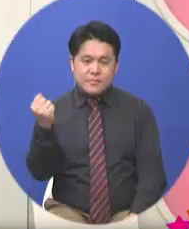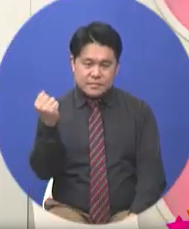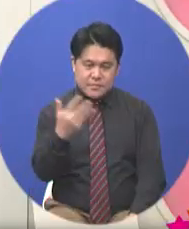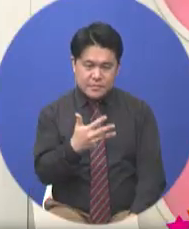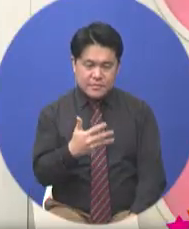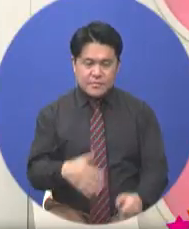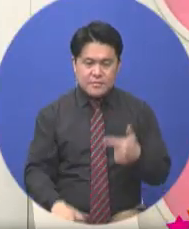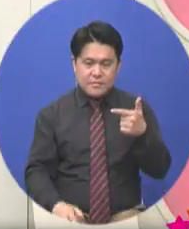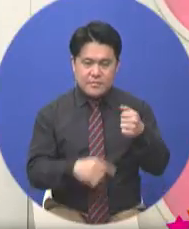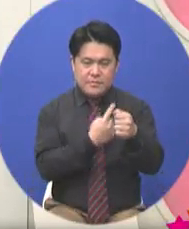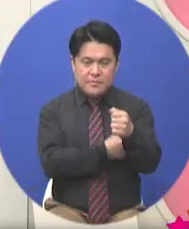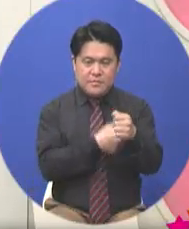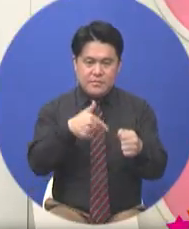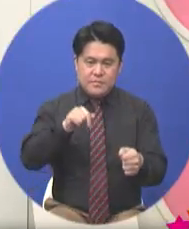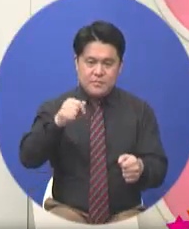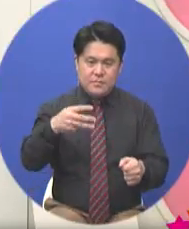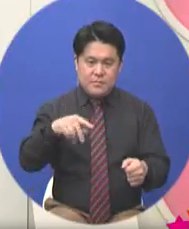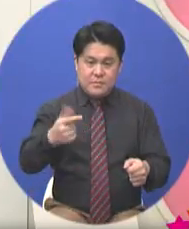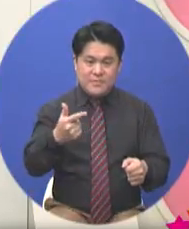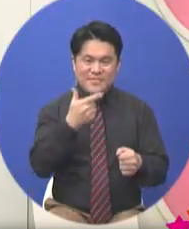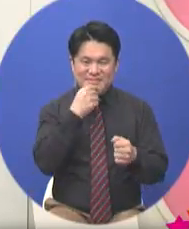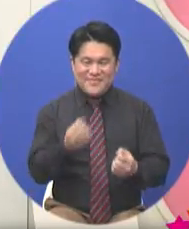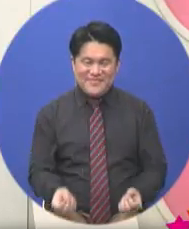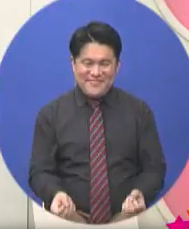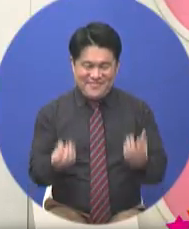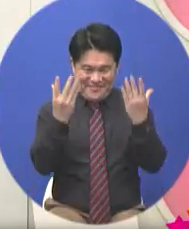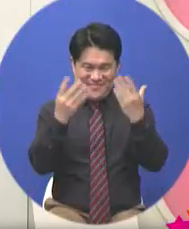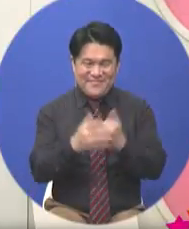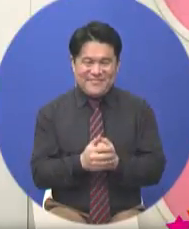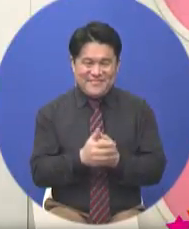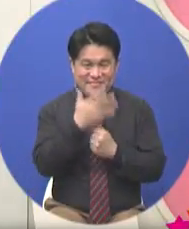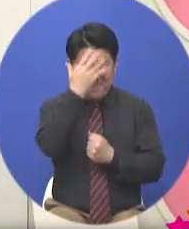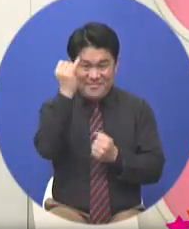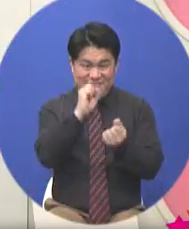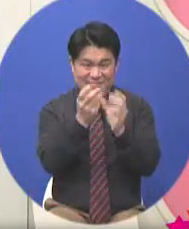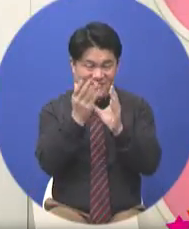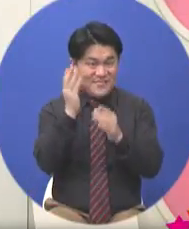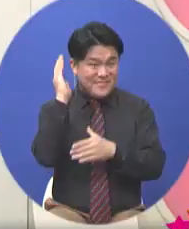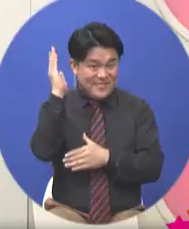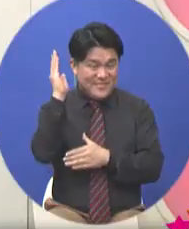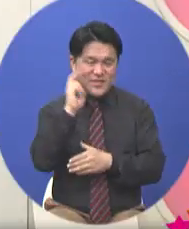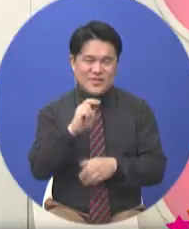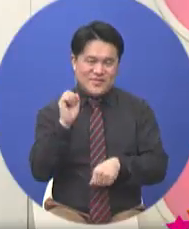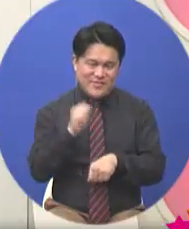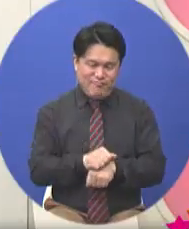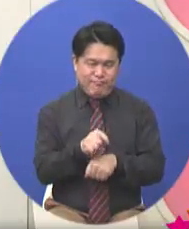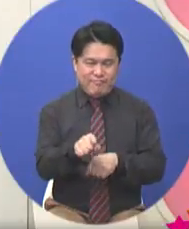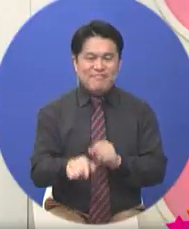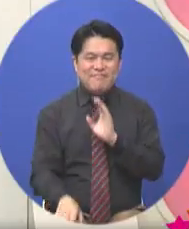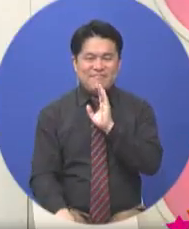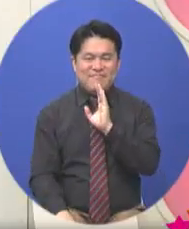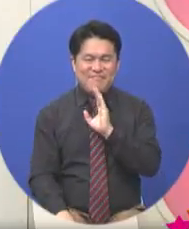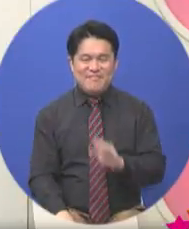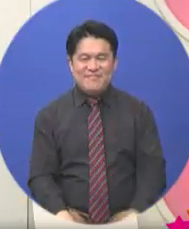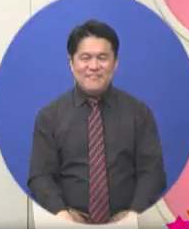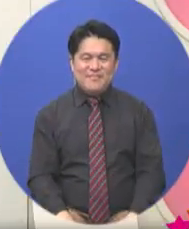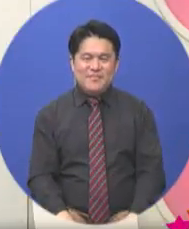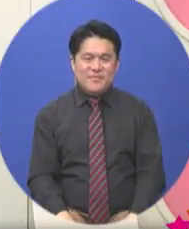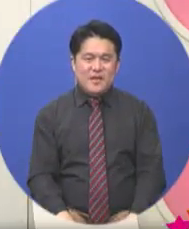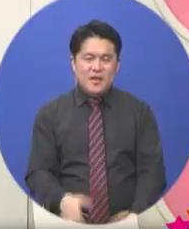참가번호. 6번 권길전님 축하드립니다. 할미꽃 사연 불러주셨죠? 할미꽃 예.